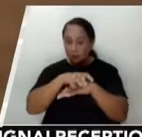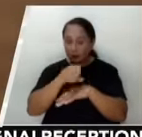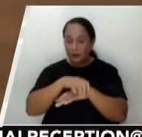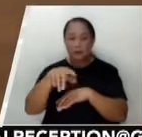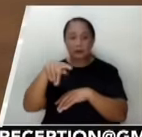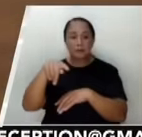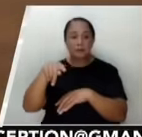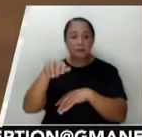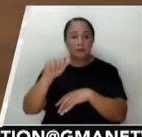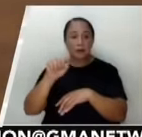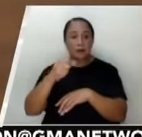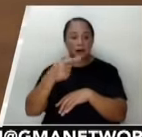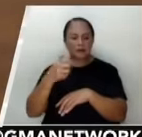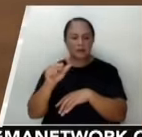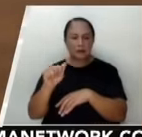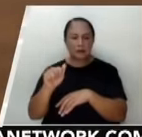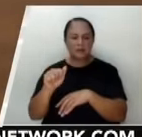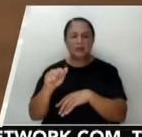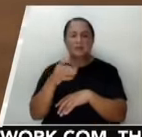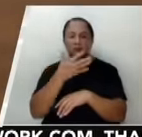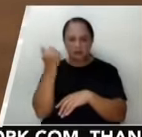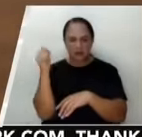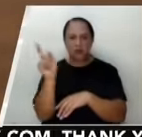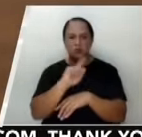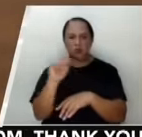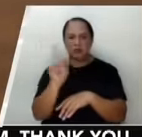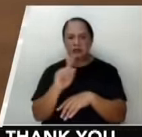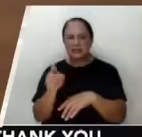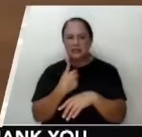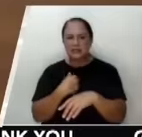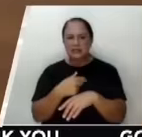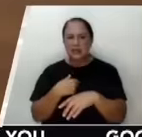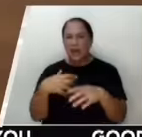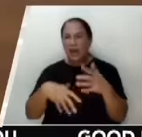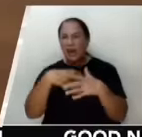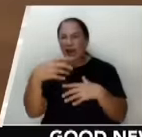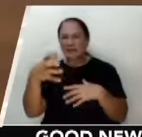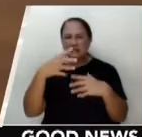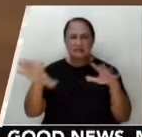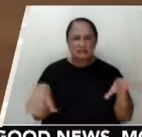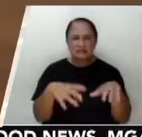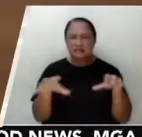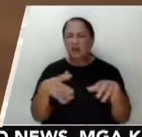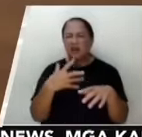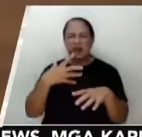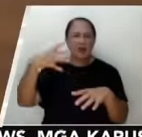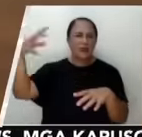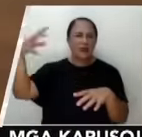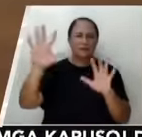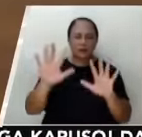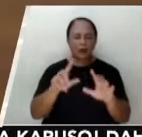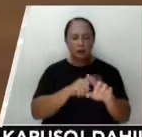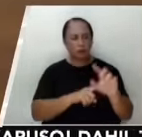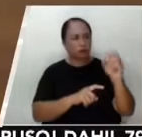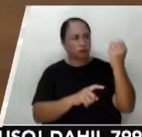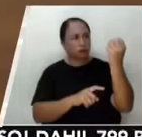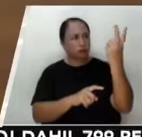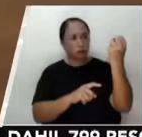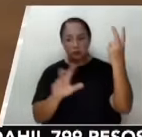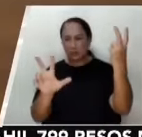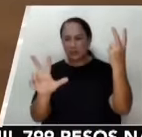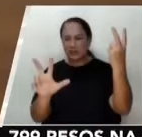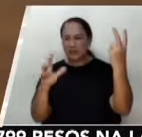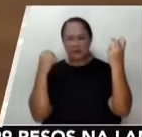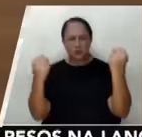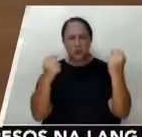possible, iwasan po yung mga any forms of outdoor activity in between 12 to 3 in the afternoon, yung kasagsagan ng init ng araw pag gantong